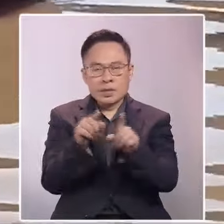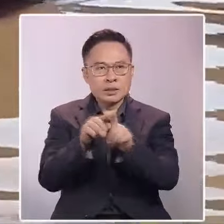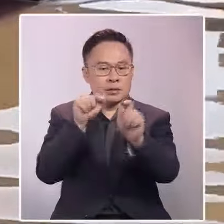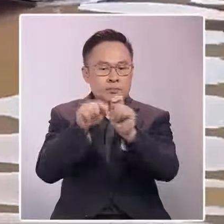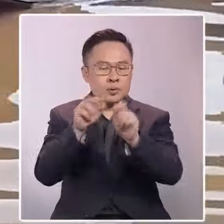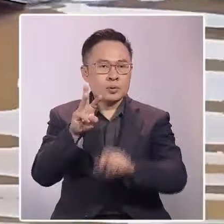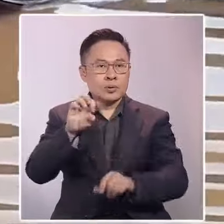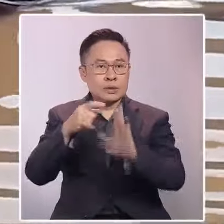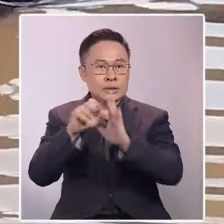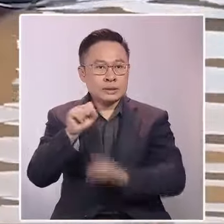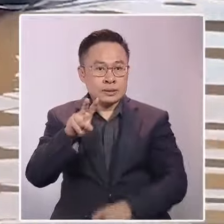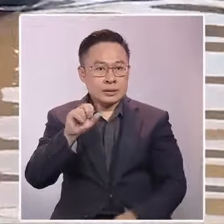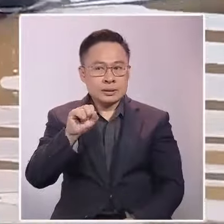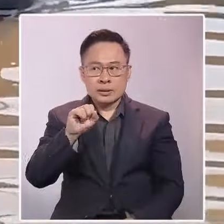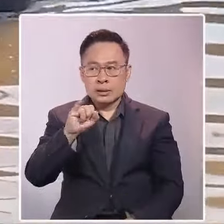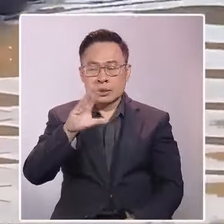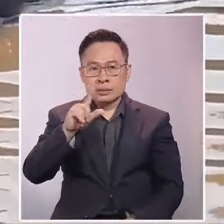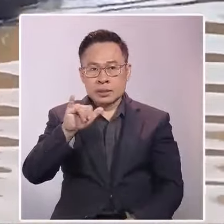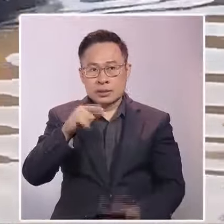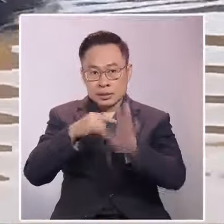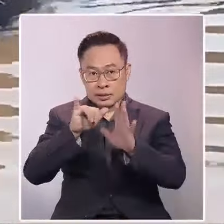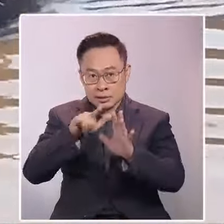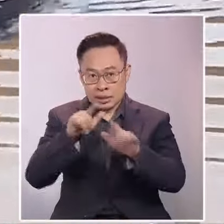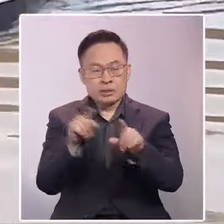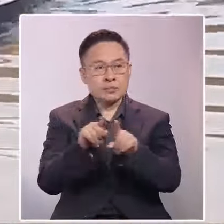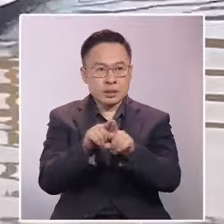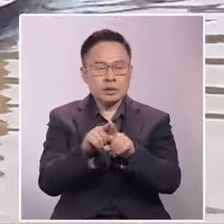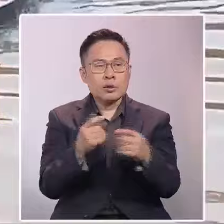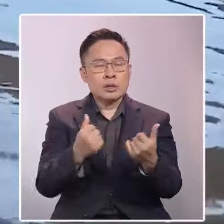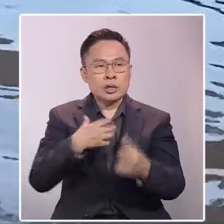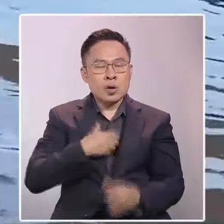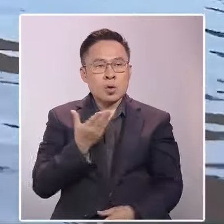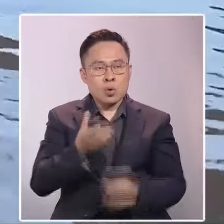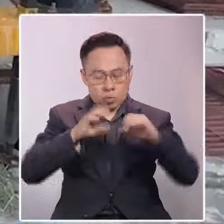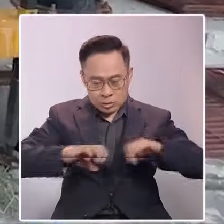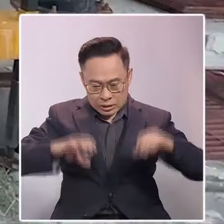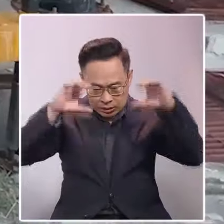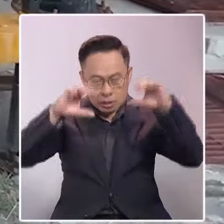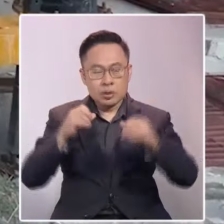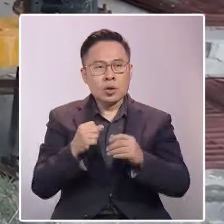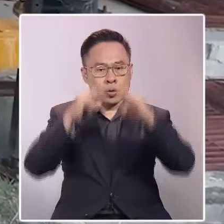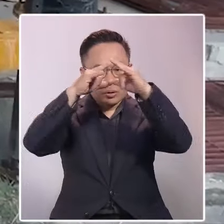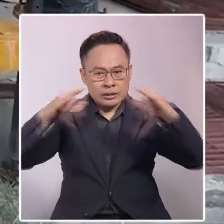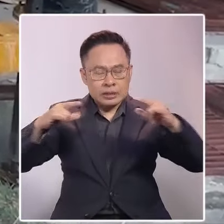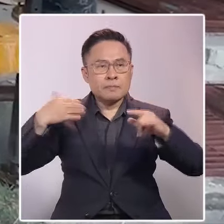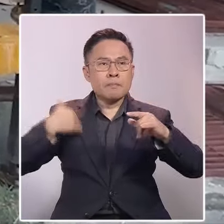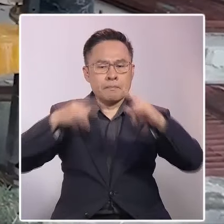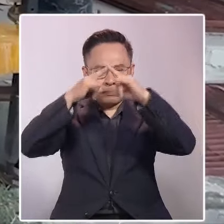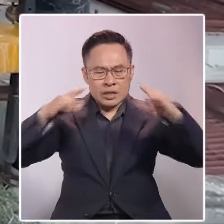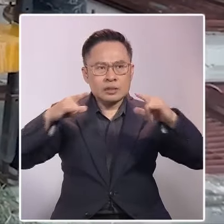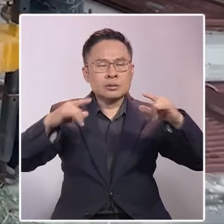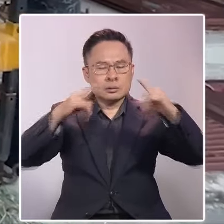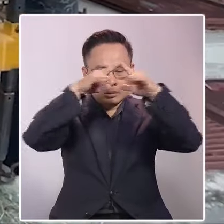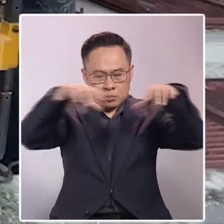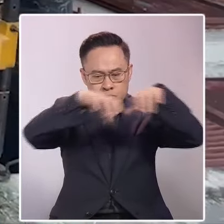วิเศษชัยชาญชาวบ้านตอนนี้อยากจะฝากไปยังหน่วยงานที่เกี่ยวข้องโดยเฉพาะหน่วยงานภาครัฐขอเต็นท์ผ้าใบหน่อยได้มยมา